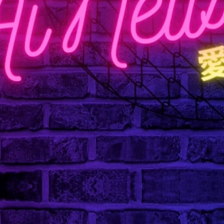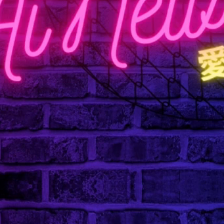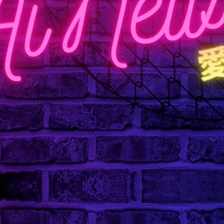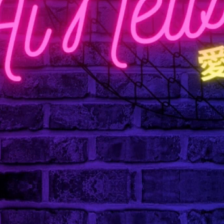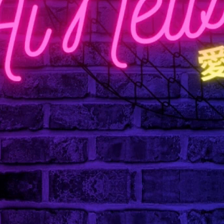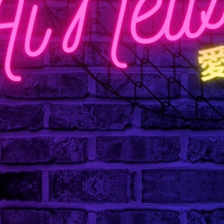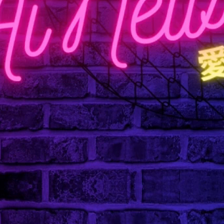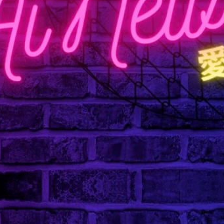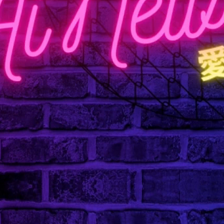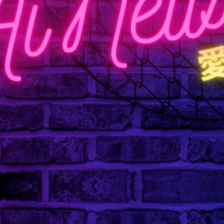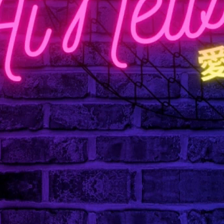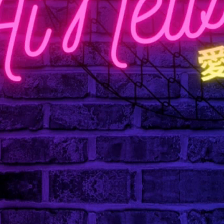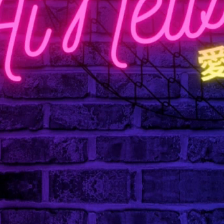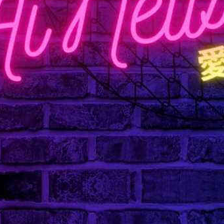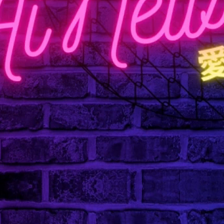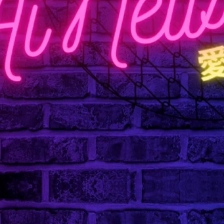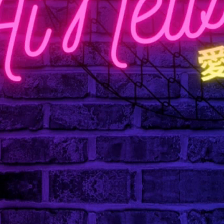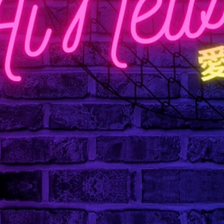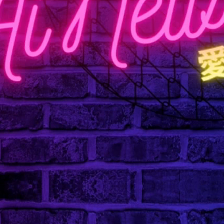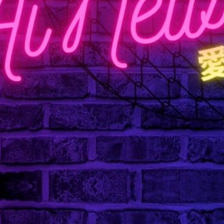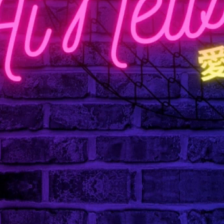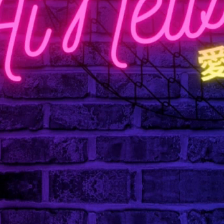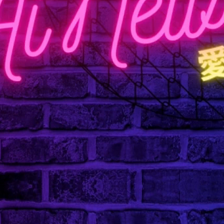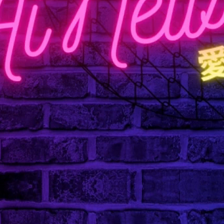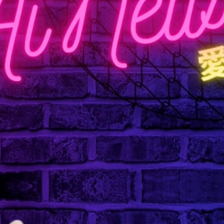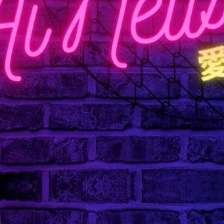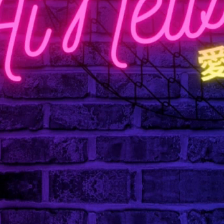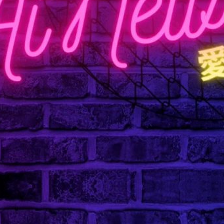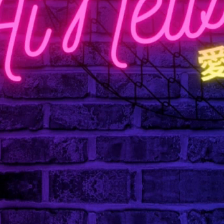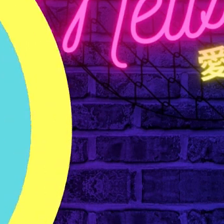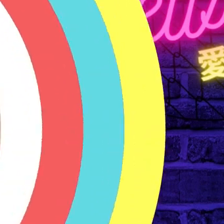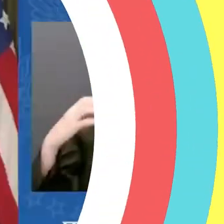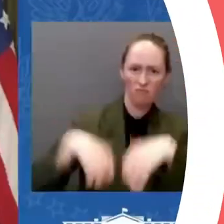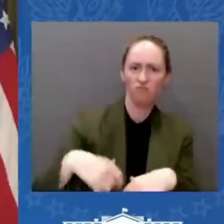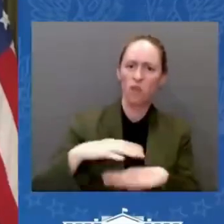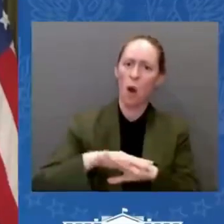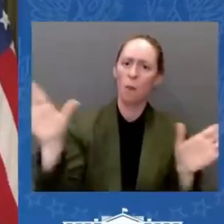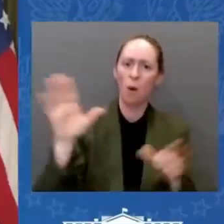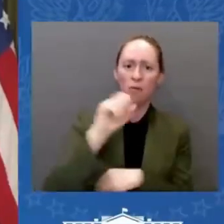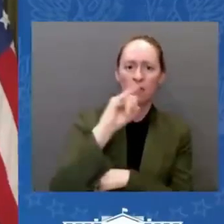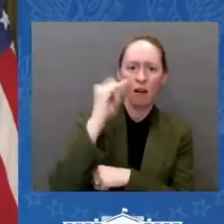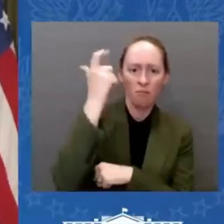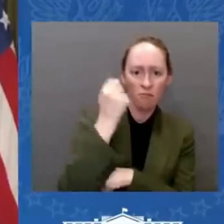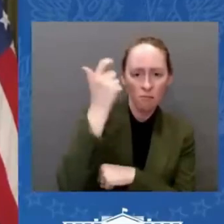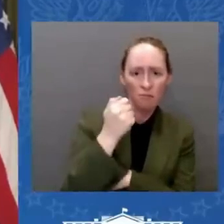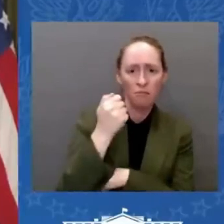吸 cheese 粉，这就是我们拜登的传统。OK， 只要是拜登都是个样子的。 Final question.